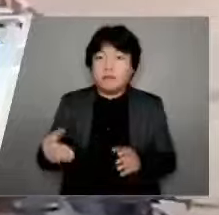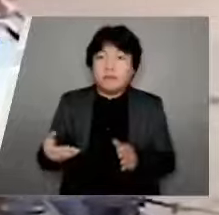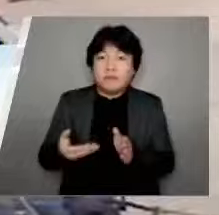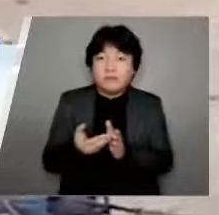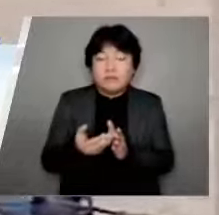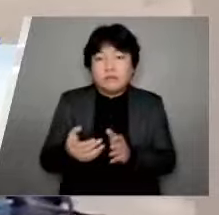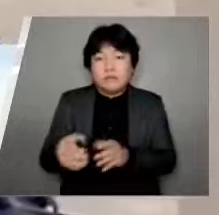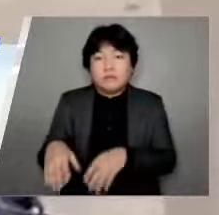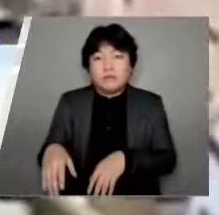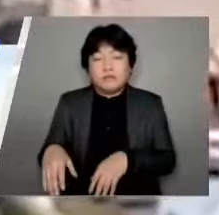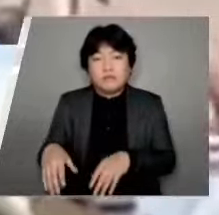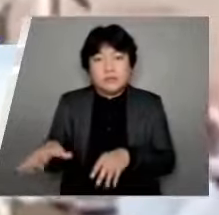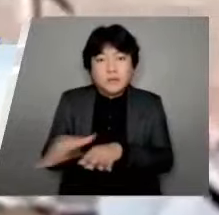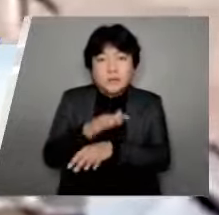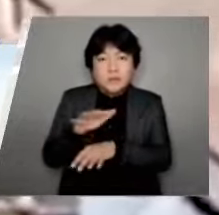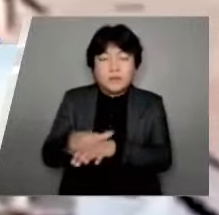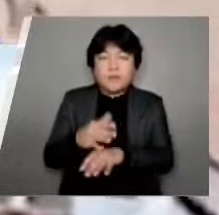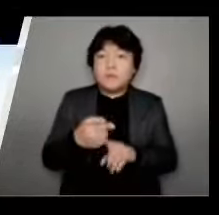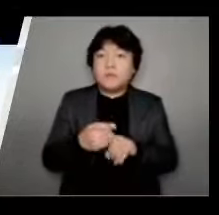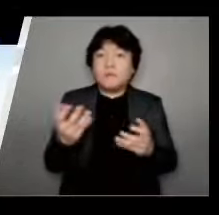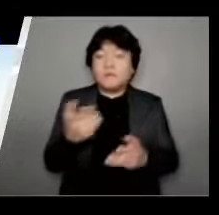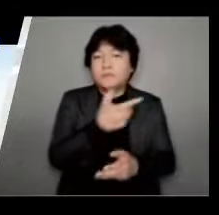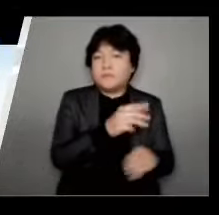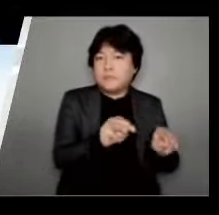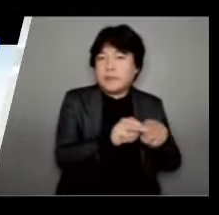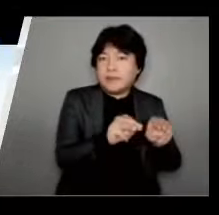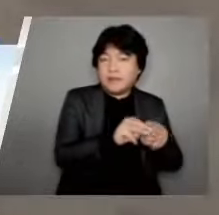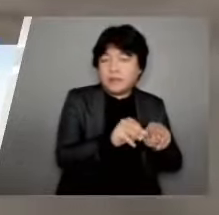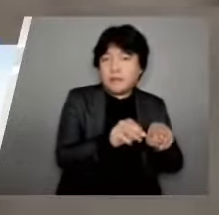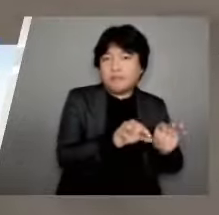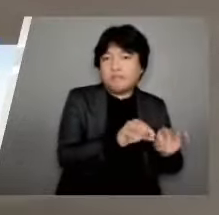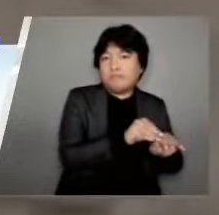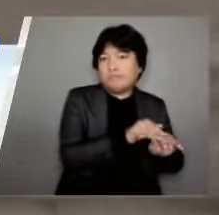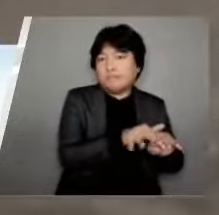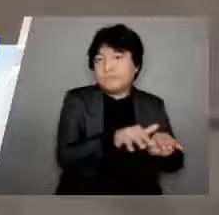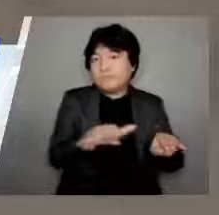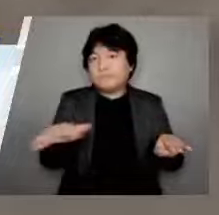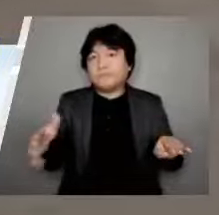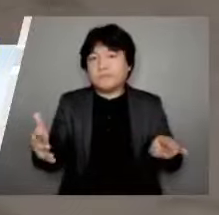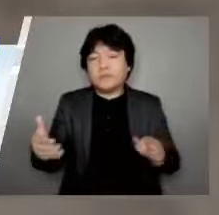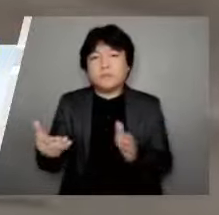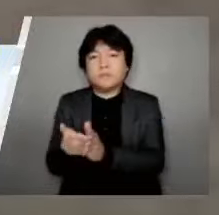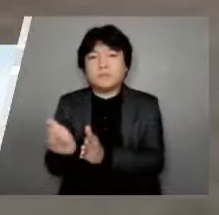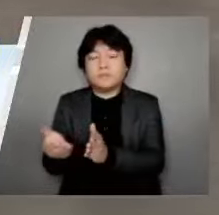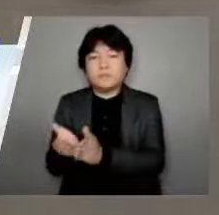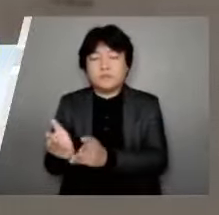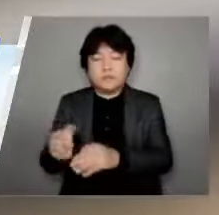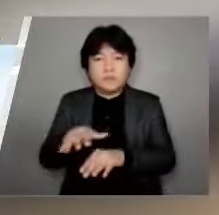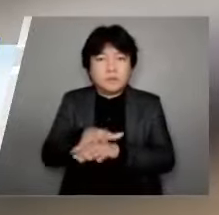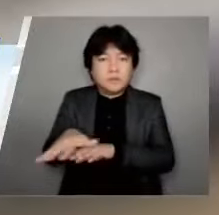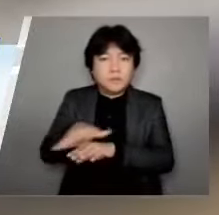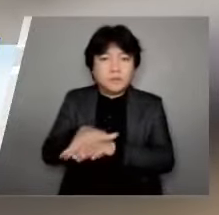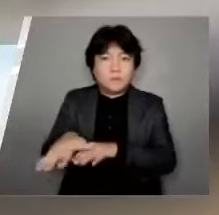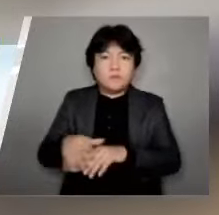sa videong ito ang isang tao na stranded sa barge sa gitna ng ilog. Ang sakay ng mga yan, agad